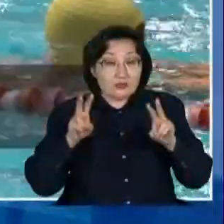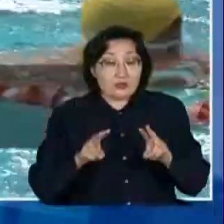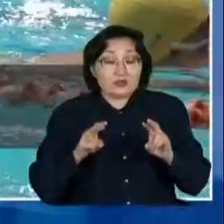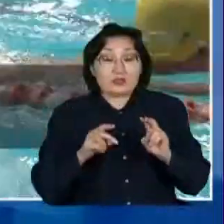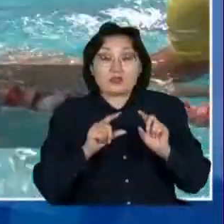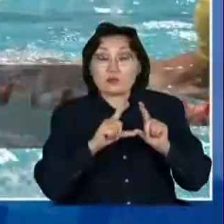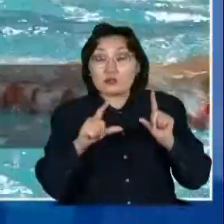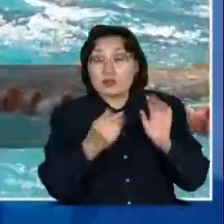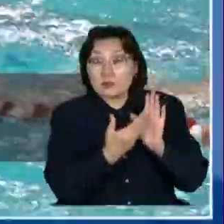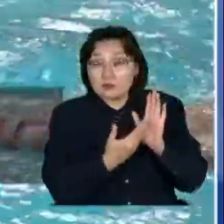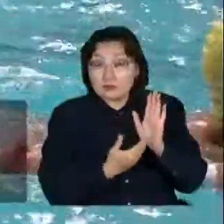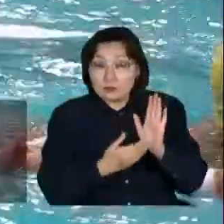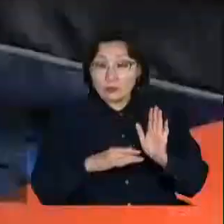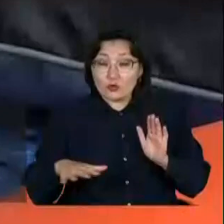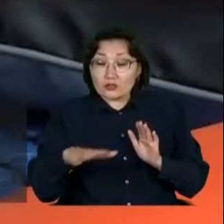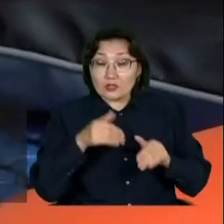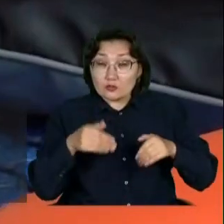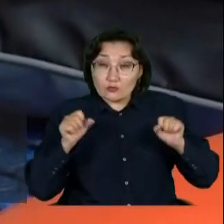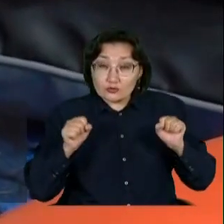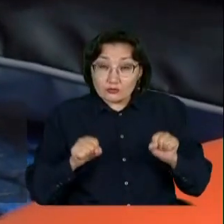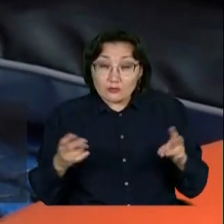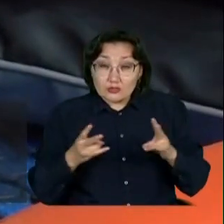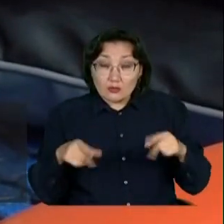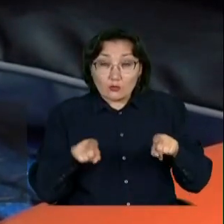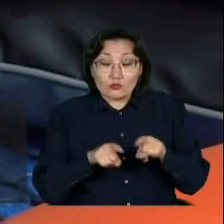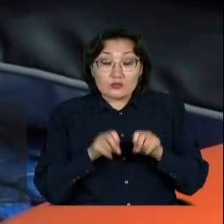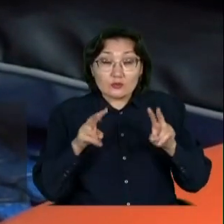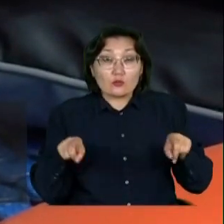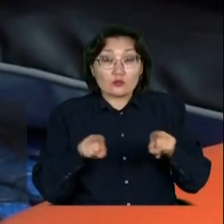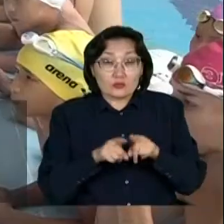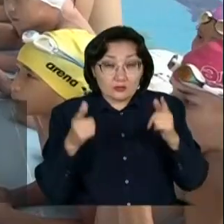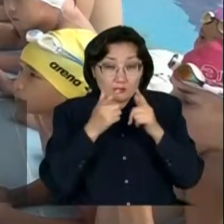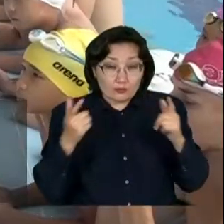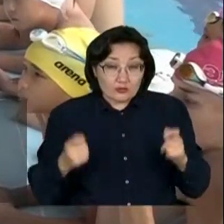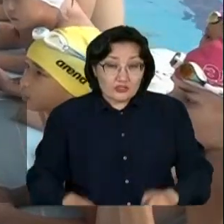белгілермен көрсетілген аймақта ғана жүзу керек. Мамандар осын ескертеді.